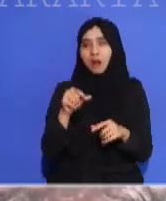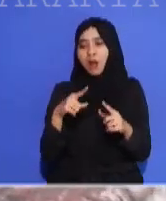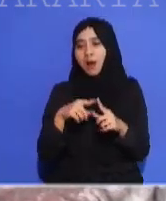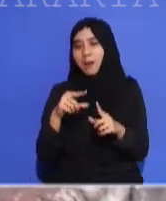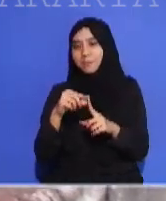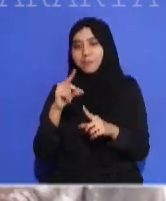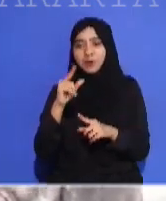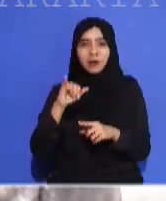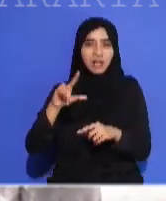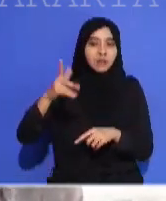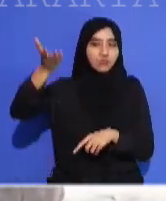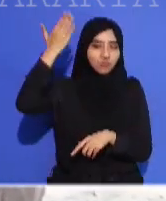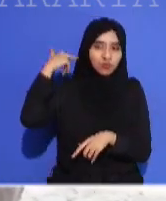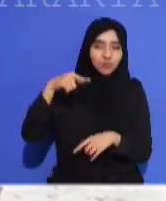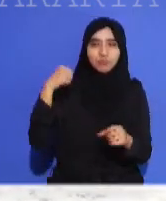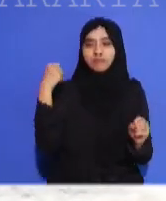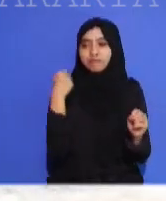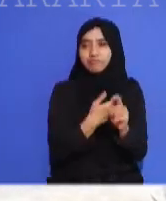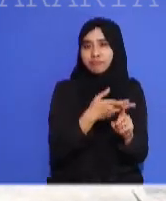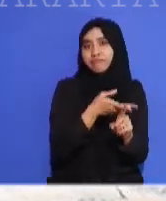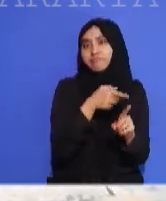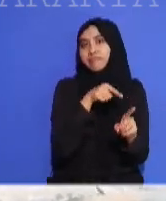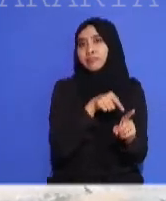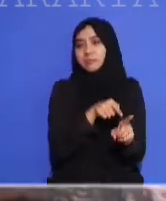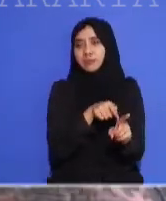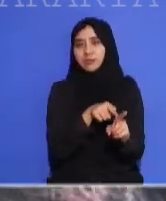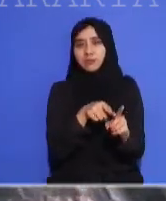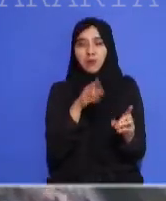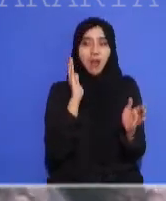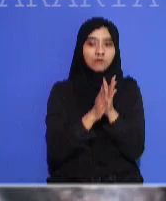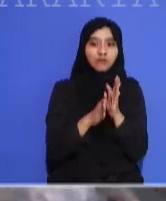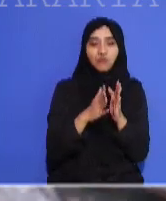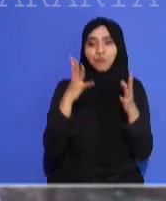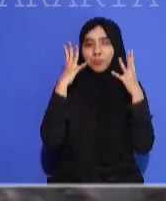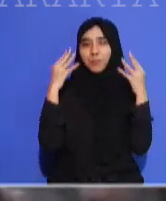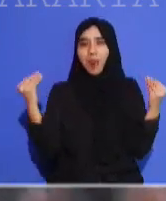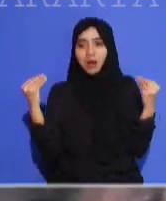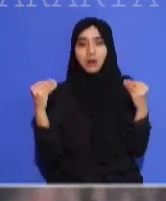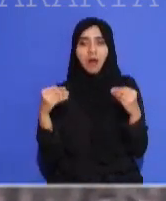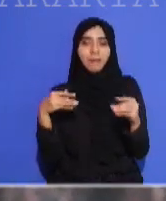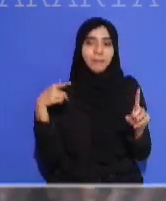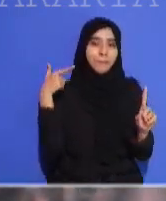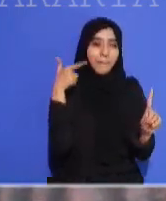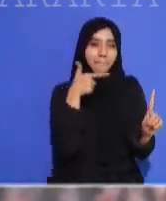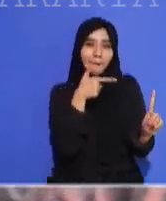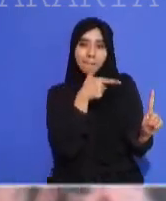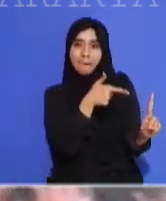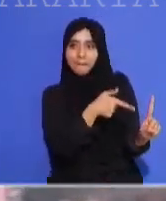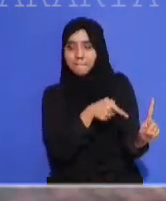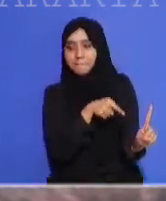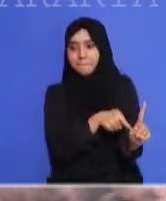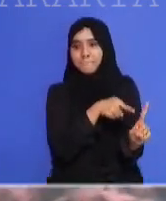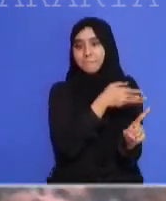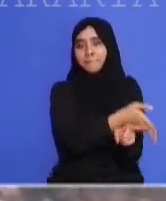kesrimpet taneman benguk saengga dawah lan dipun tembak Walandi. Sasampunipun gugur, Sanon salajengipun dipun sareaken ing